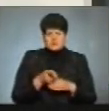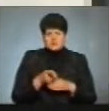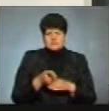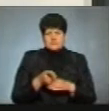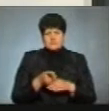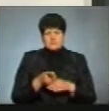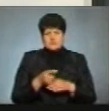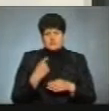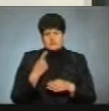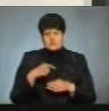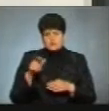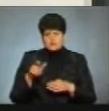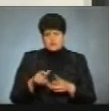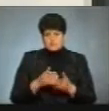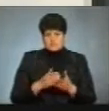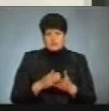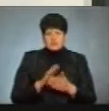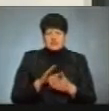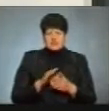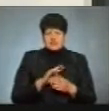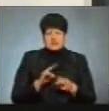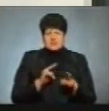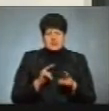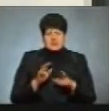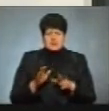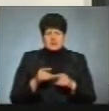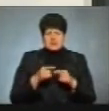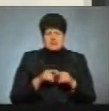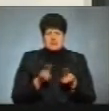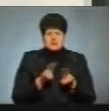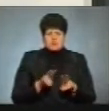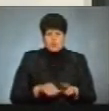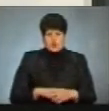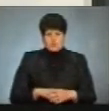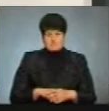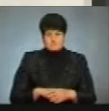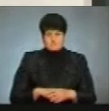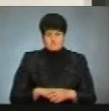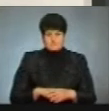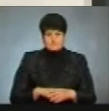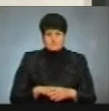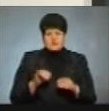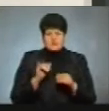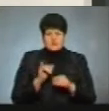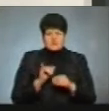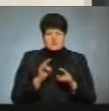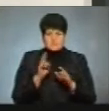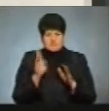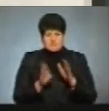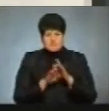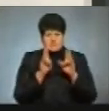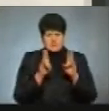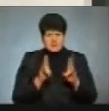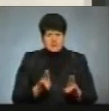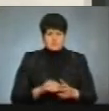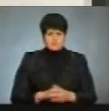знести фізична особа. Але вони не підлягають технічним оглядом і під правила